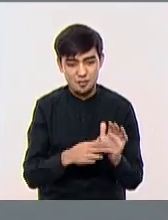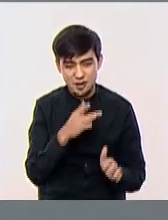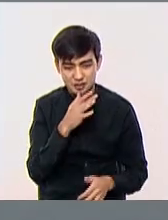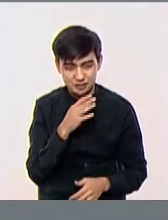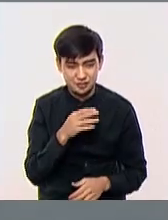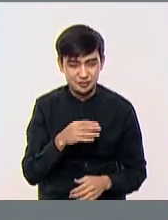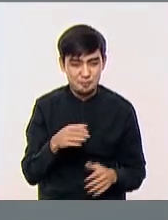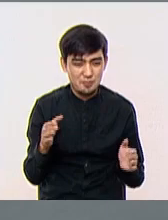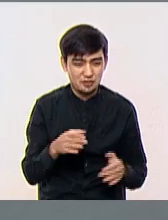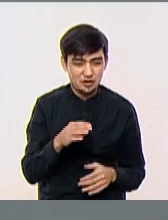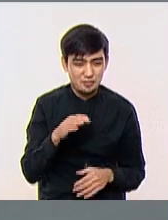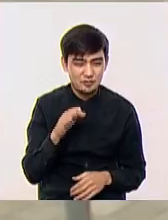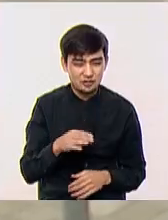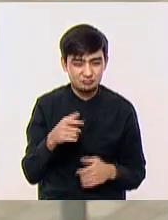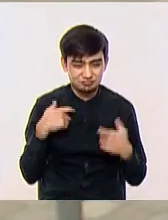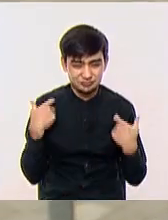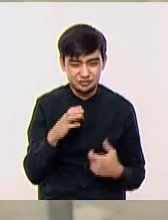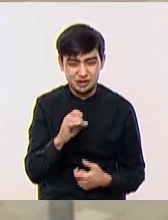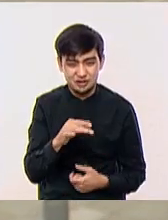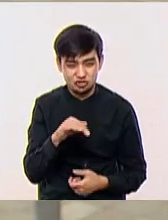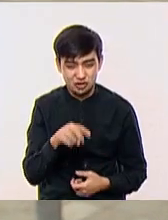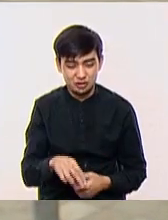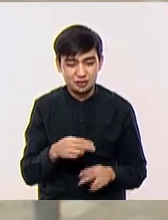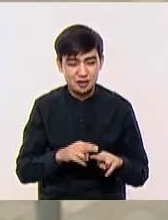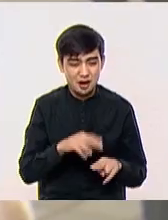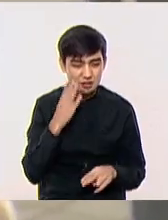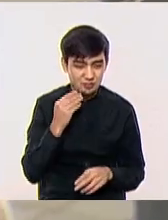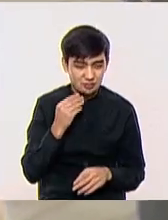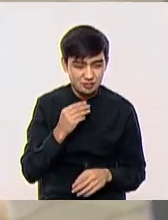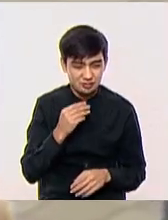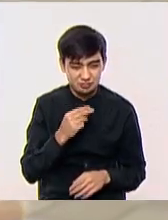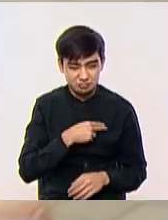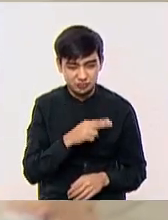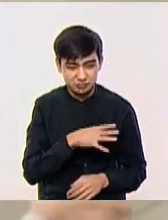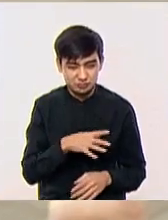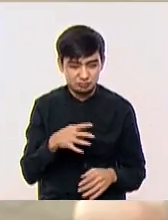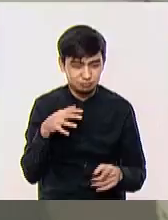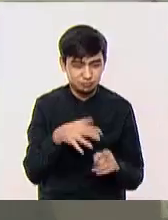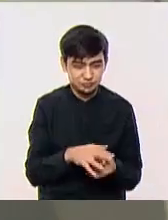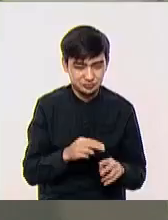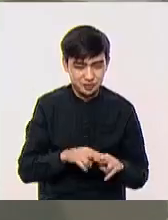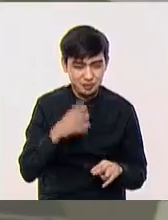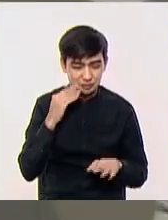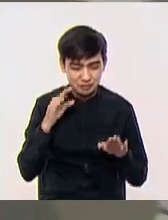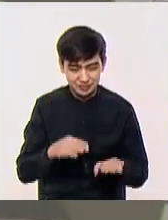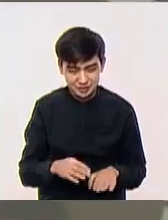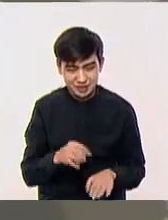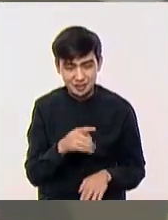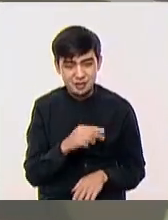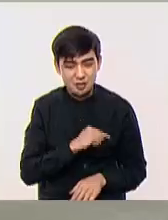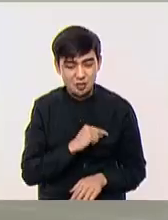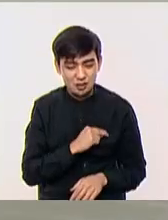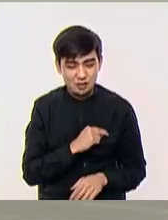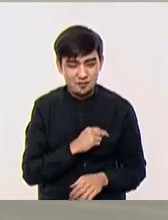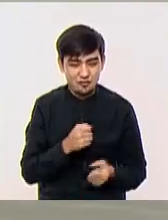Двадцативосьмилетний младший сержант Нурбулсын Алмасов погиб во время нападения боевиков на департамент полиции Алматы. Он работал